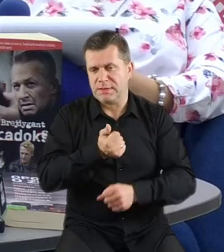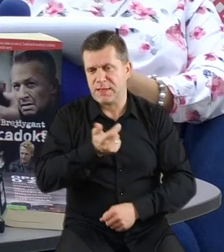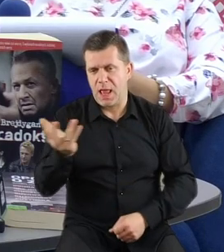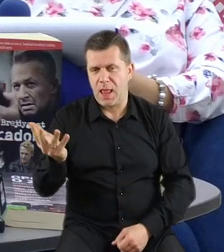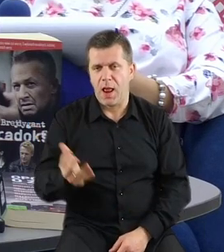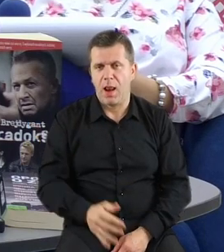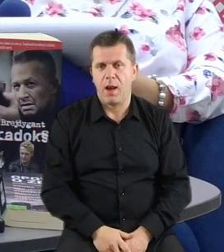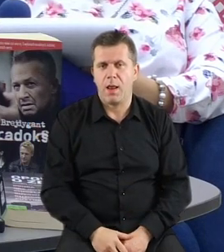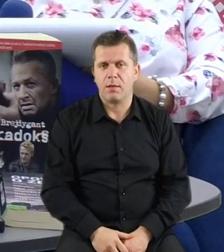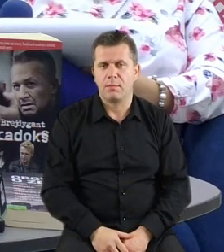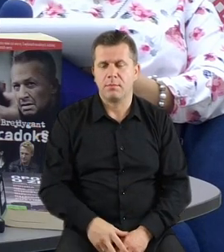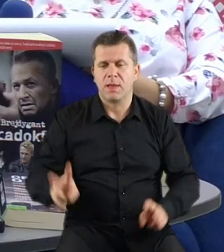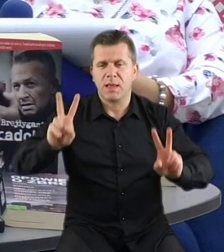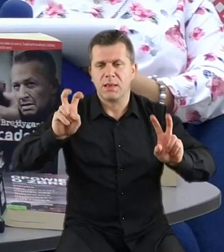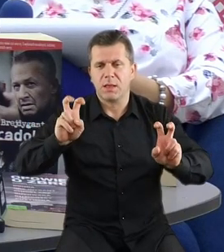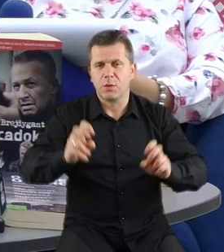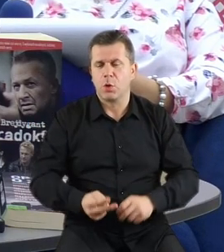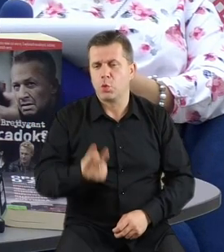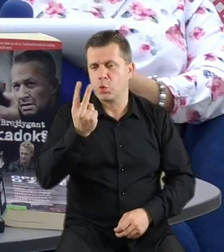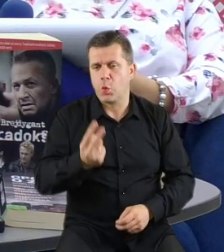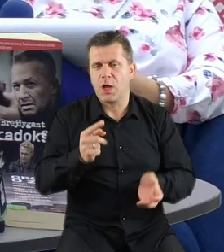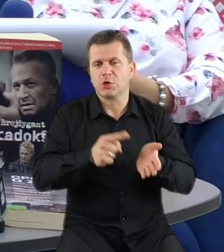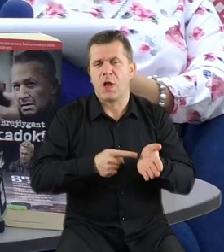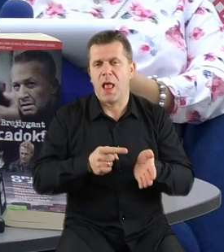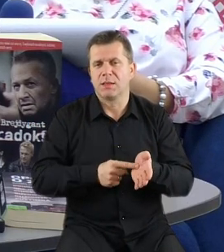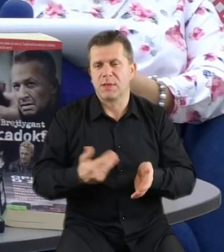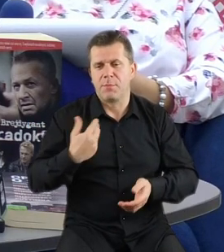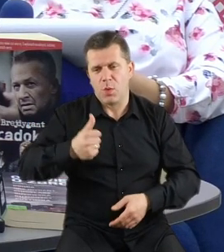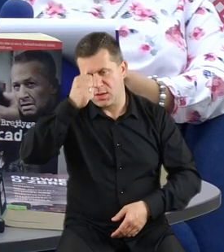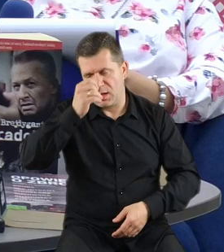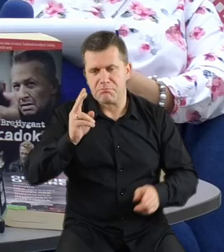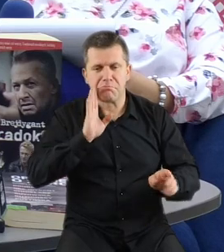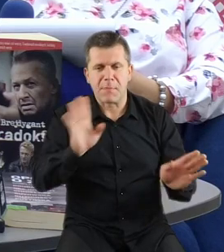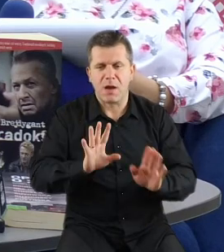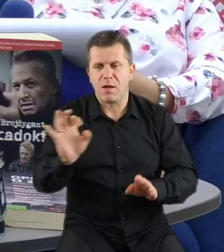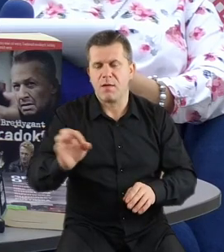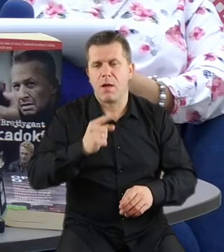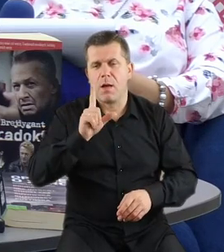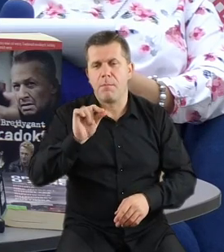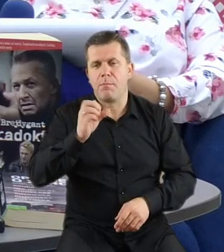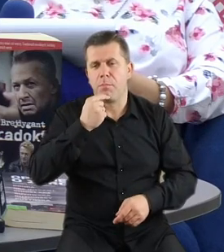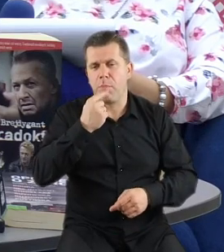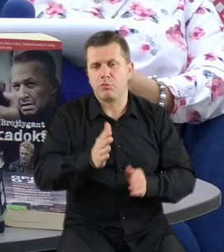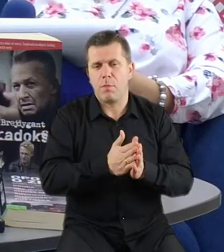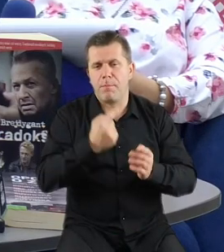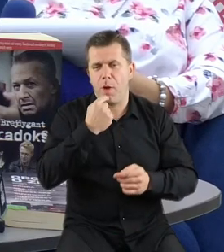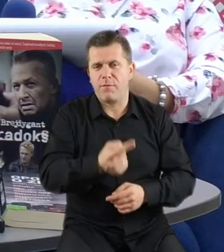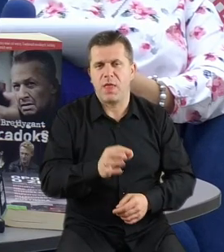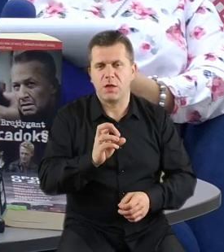który pod roboczym tytułem Druga szansa, tak jak nazywa się jej powieść. Dobrze mówię?